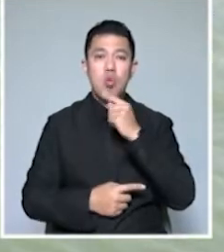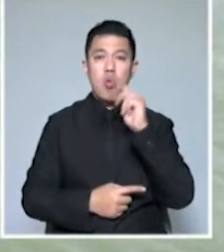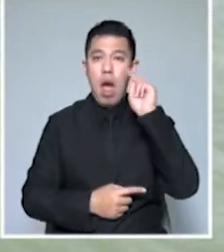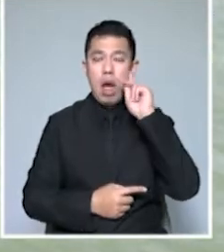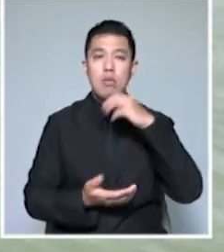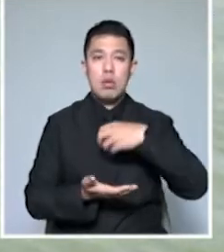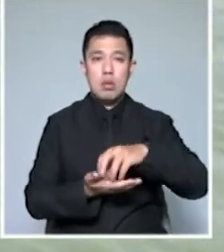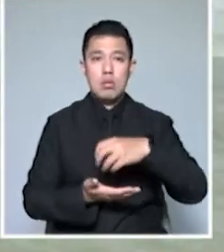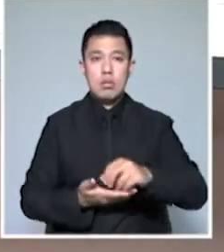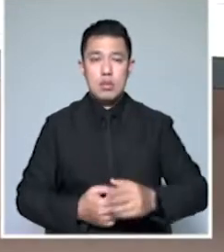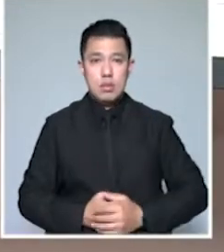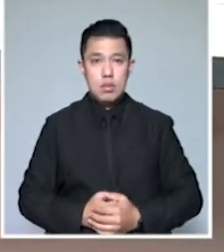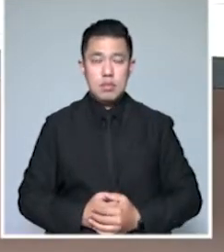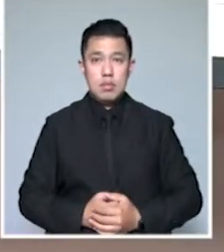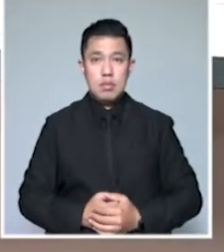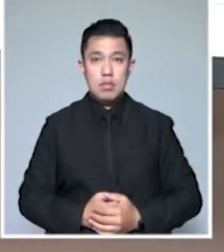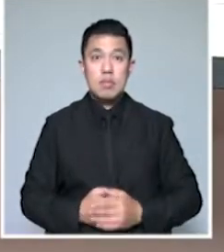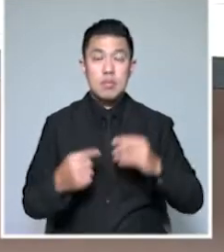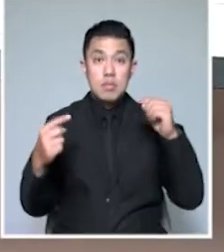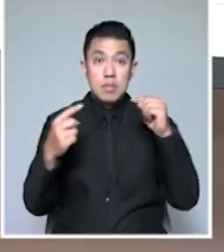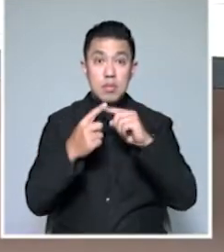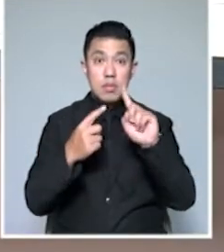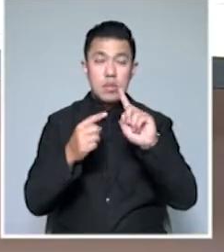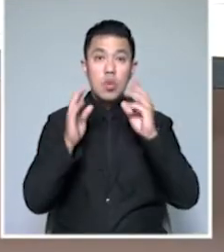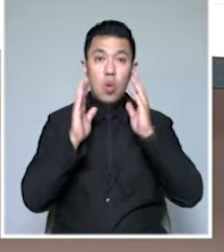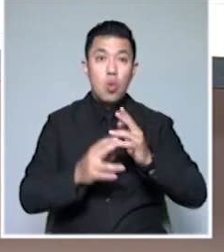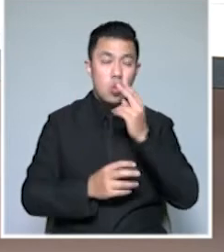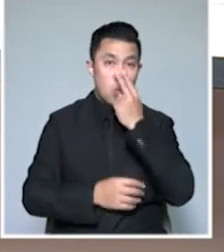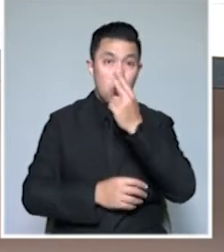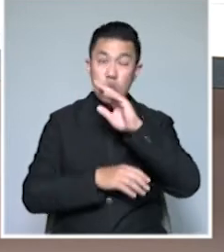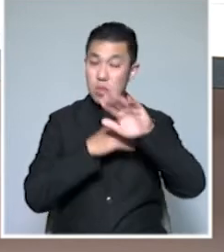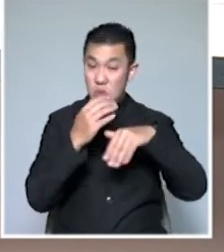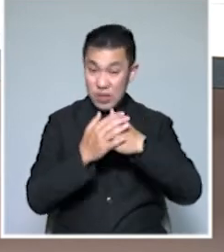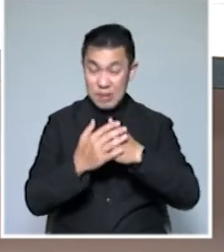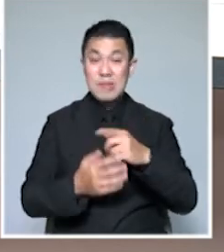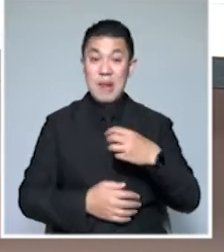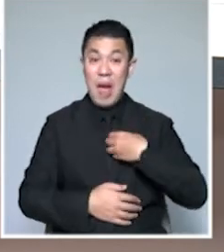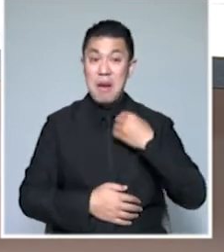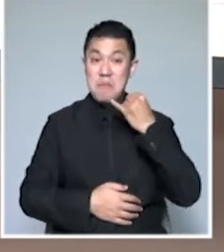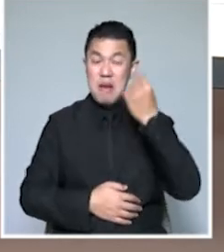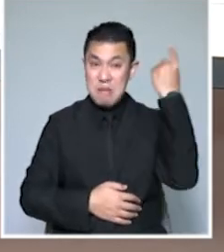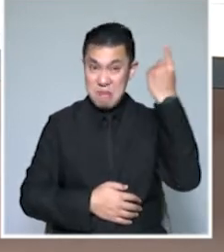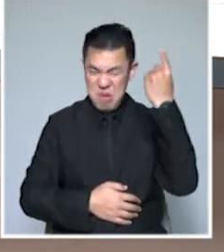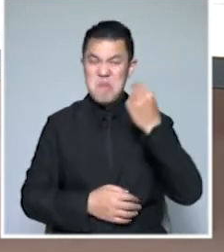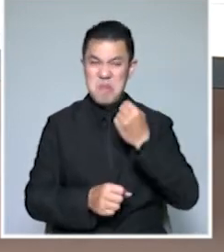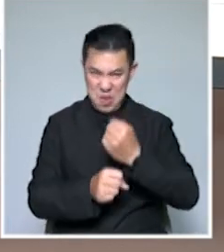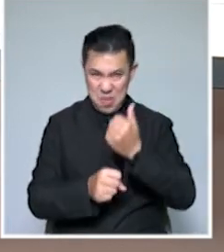าน สำหรับคุณผู้ชมหลายท่านที่อยากจะเดินทางไปสัมผัสกับบรรยากาศรถไฟลอยน้ำก็ยังค